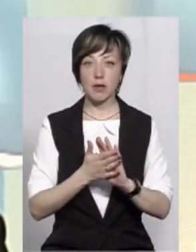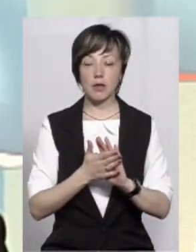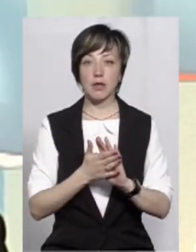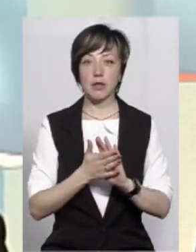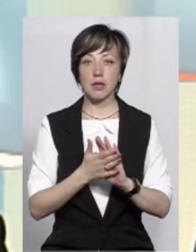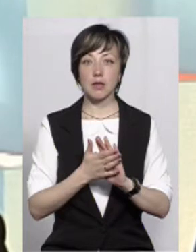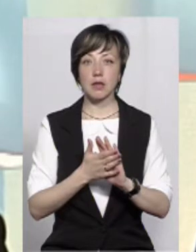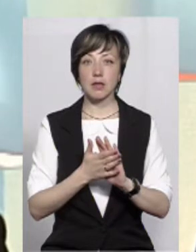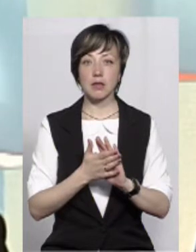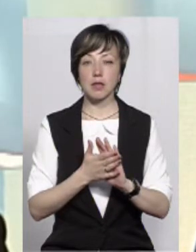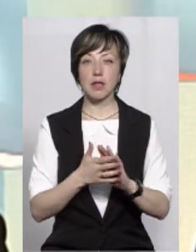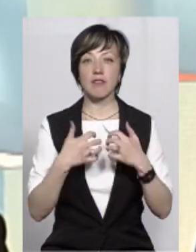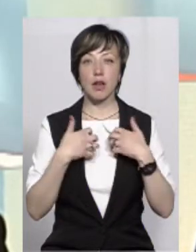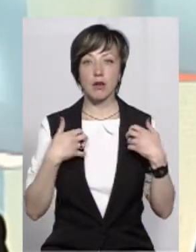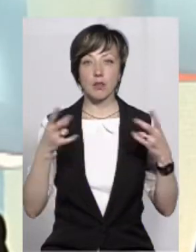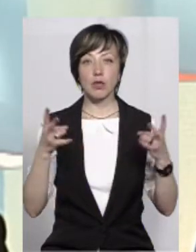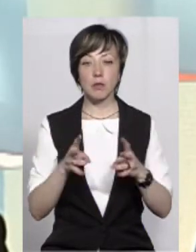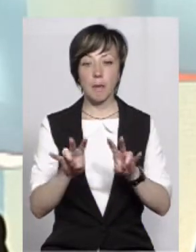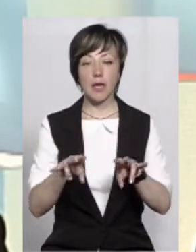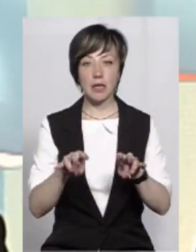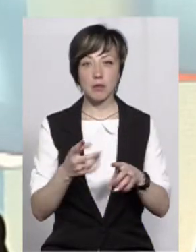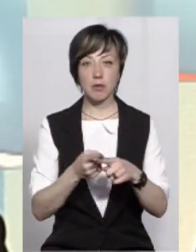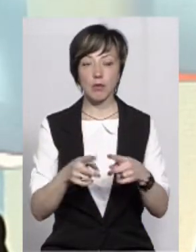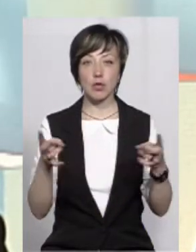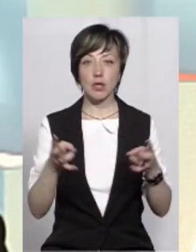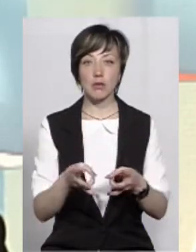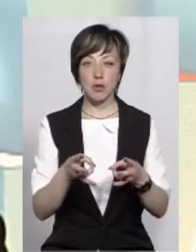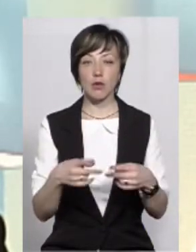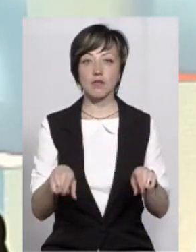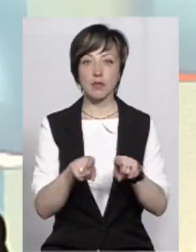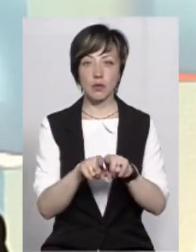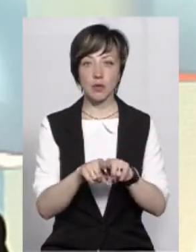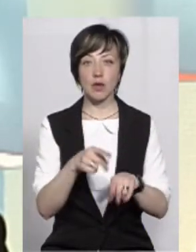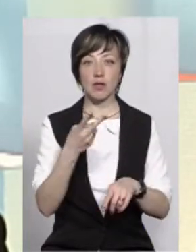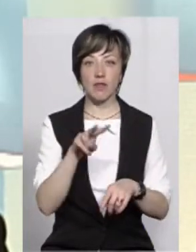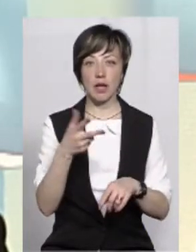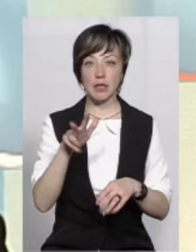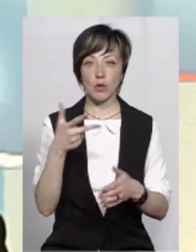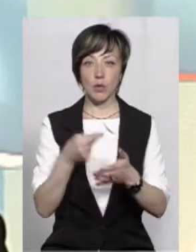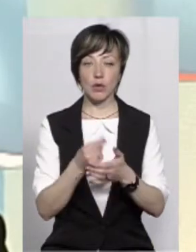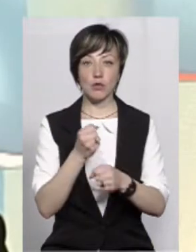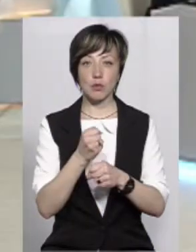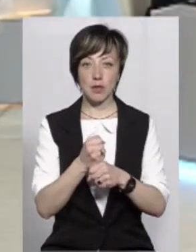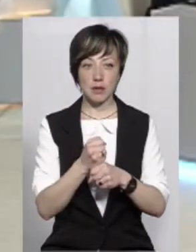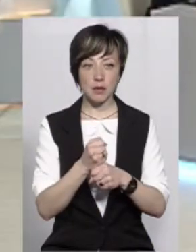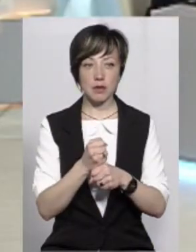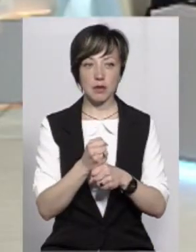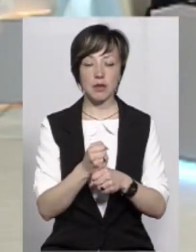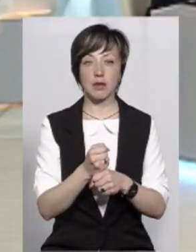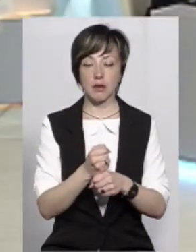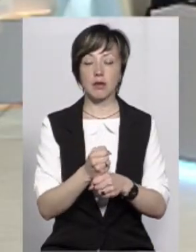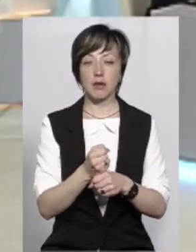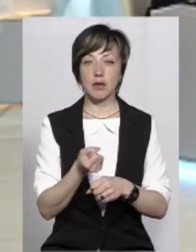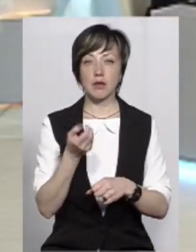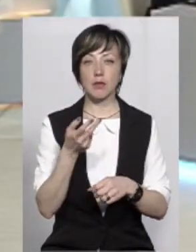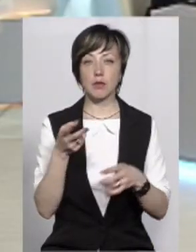комплексним вже, цю тваринку потрібно десь перетримати. Її ще потрібно буде все одно 2-3 уколи зробити. Так, Кирило Анатолійович, там ще, по-моєму,